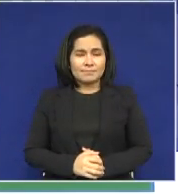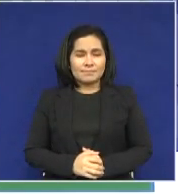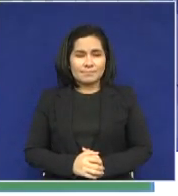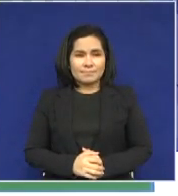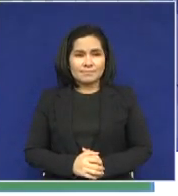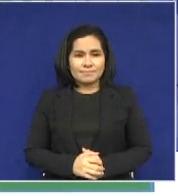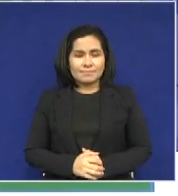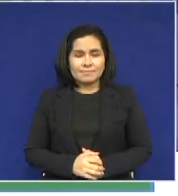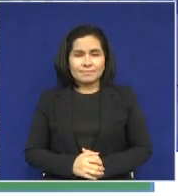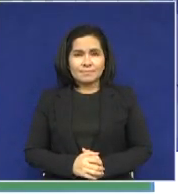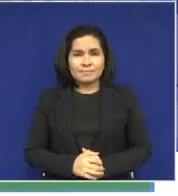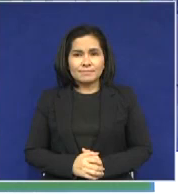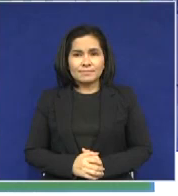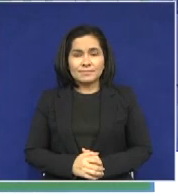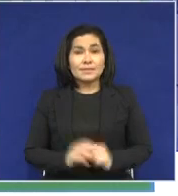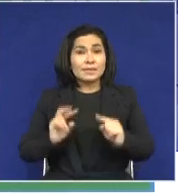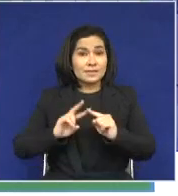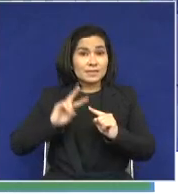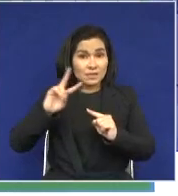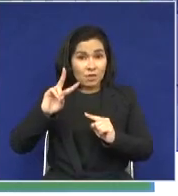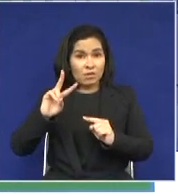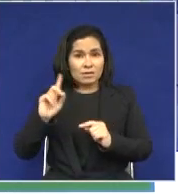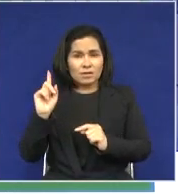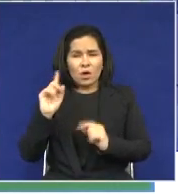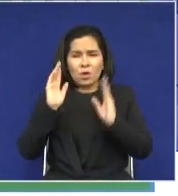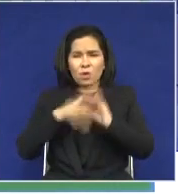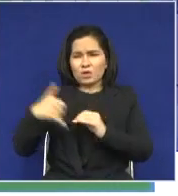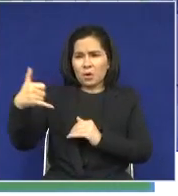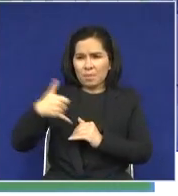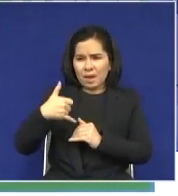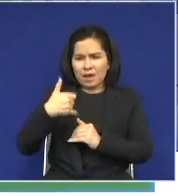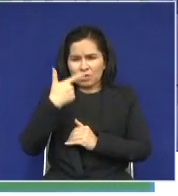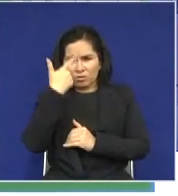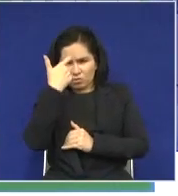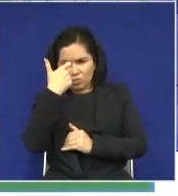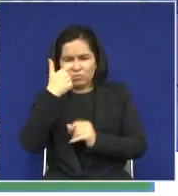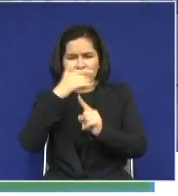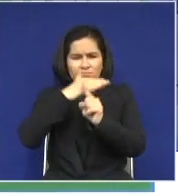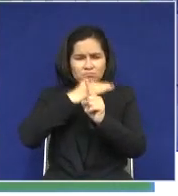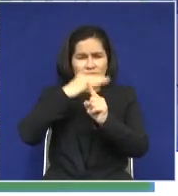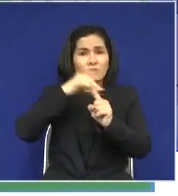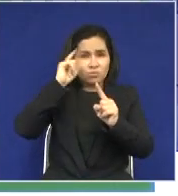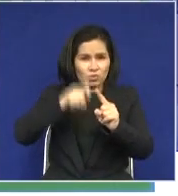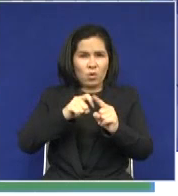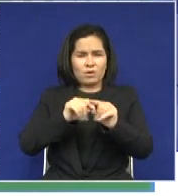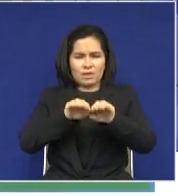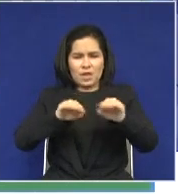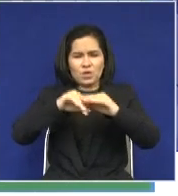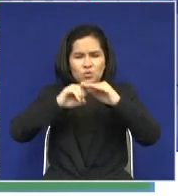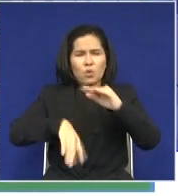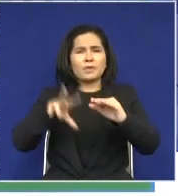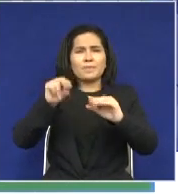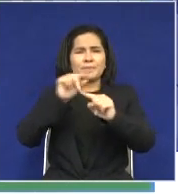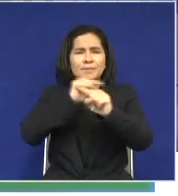ครับประการที่2ก็คือเรื่องของการคัดกรองของพนักงานเองนะครับก็อันนี้ก็ตกเกณฑ์อยู่ประมาณ 30% นะครับส่วนสุดท้าย